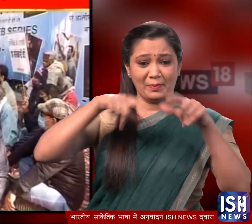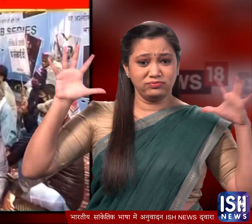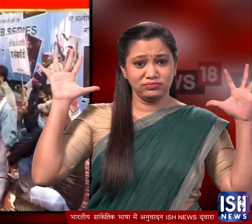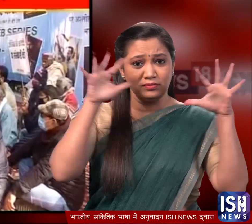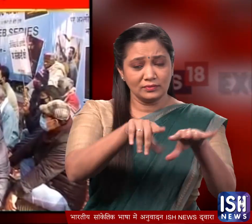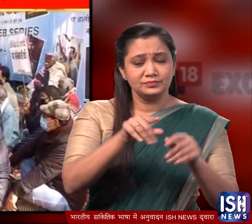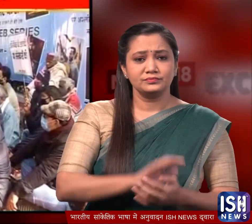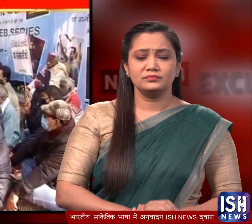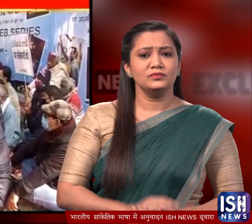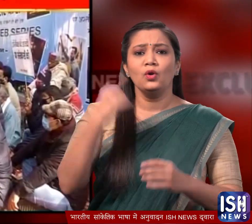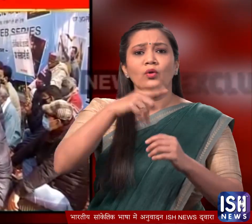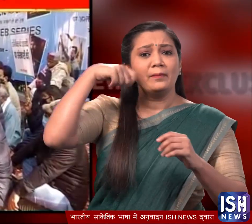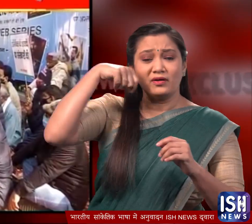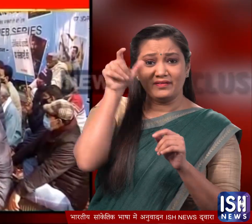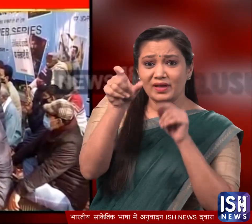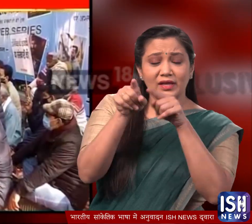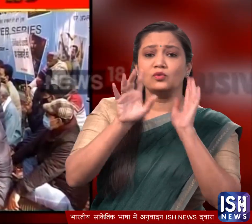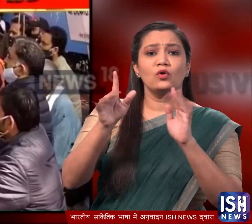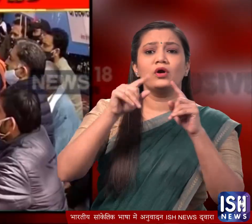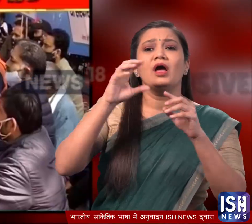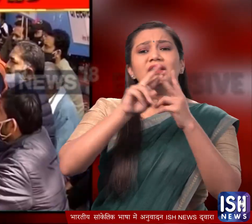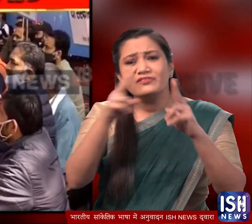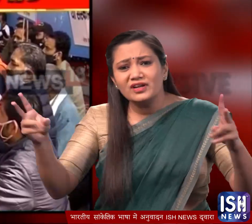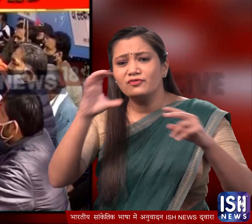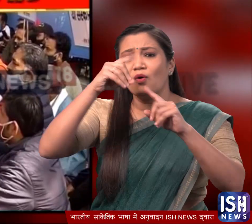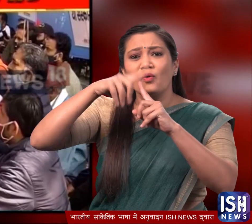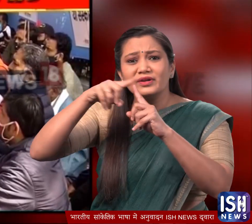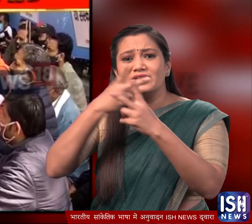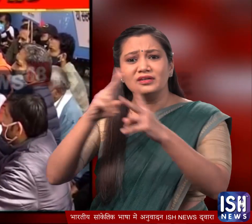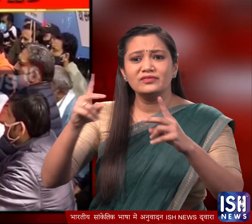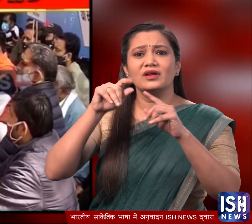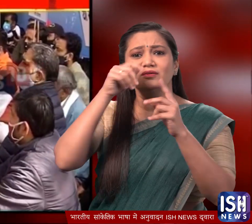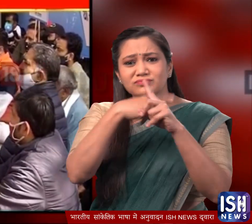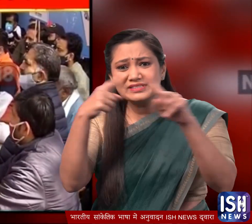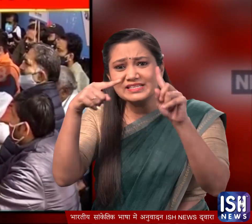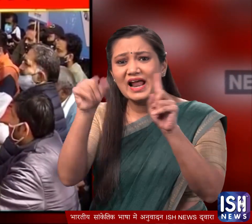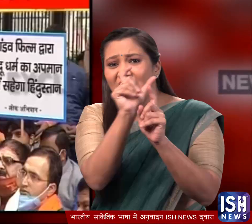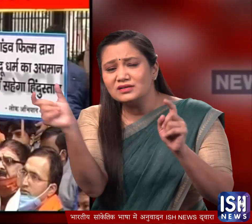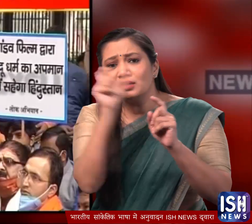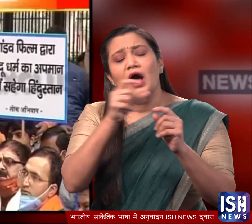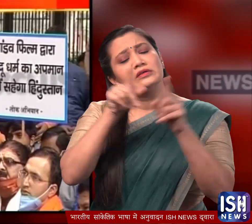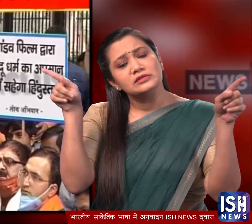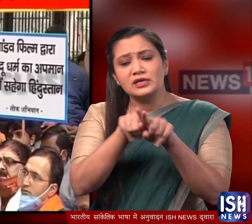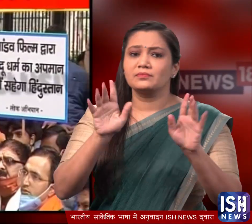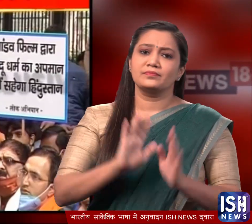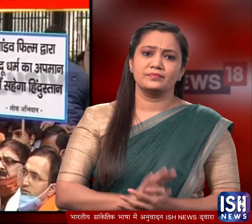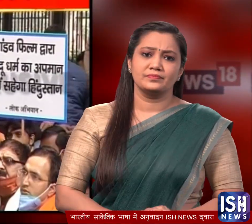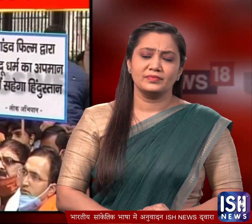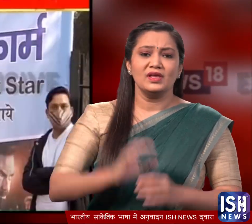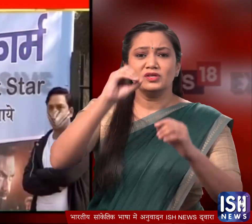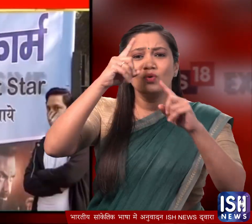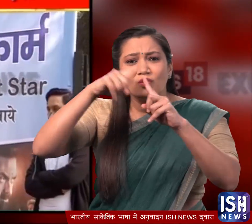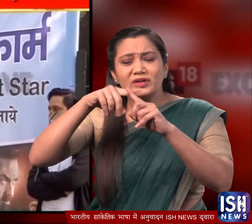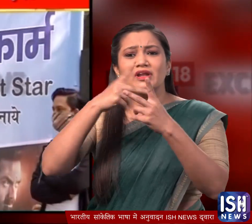जंतर मंतर पर जमा हुए लोगों के निशाने पर केवल तांडव ही नहीं बल्कि ओटीटी पर दिखाई जा रही सभी वेब सीरीज रहीं। प्रदर्शनकारियों ने आरोप लगाया